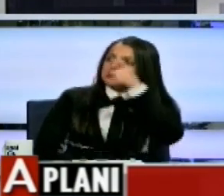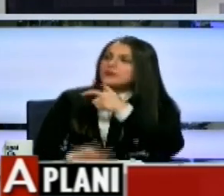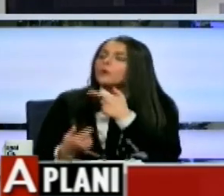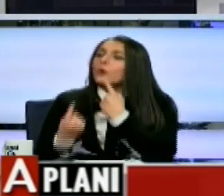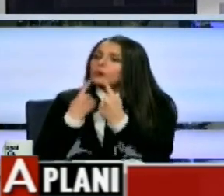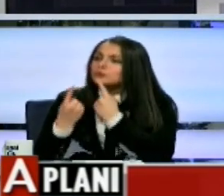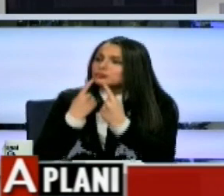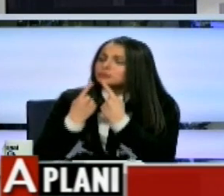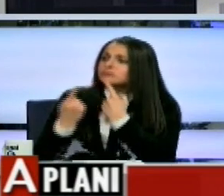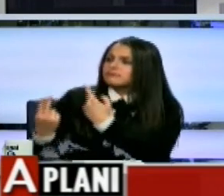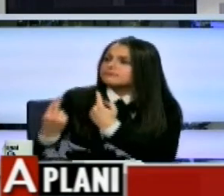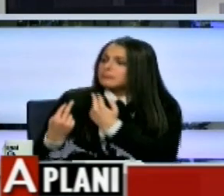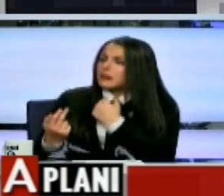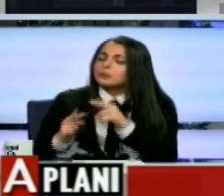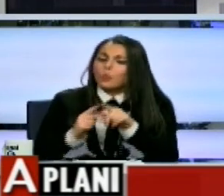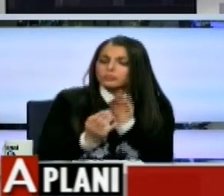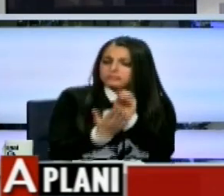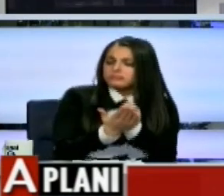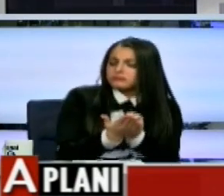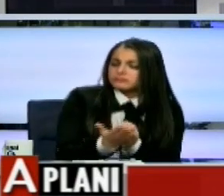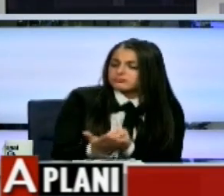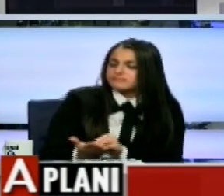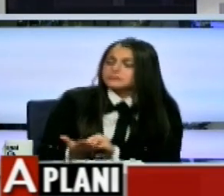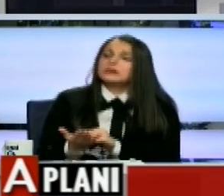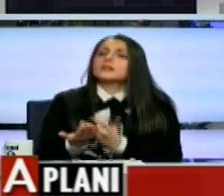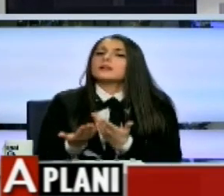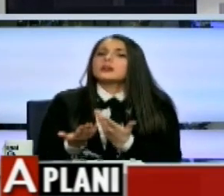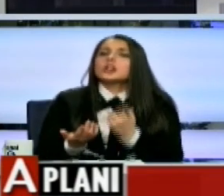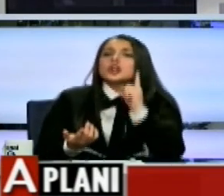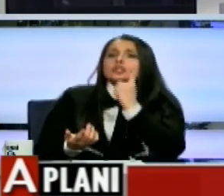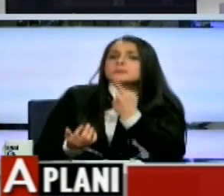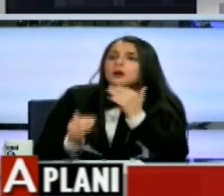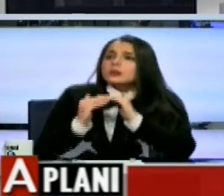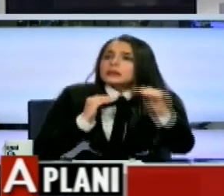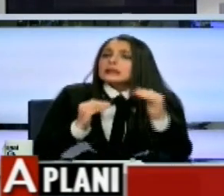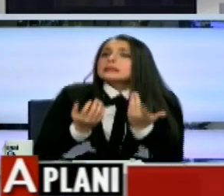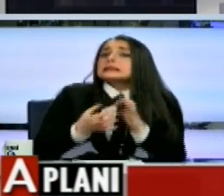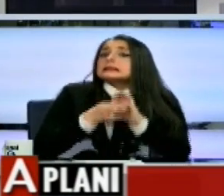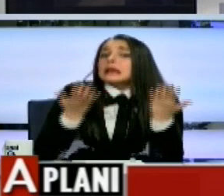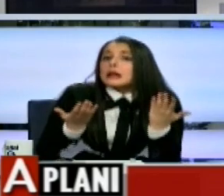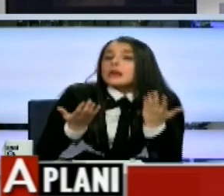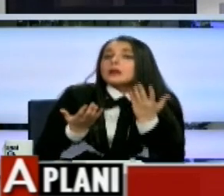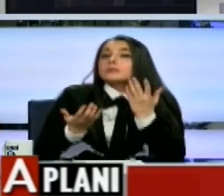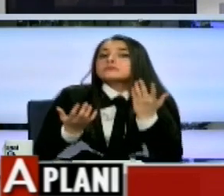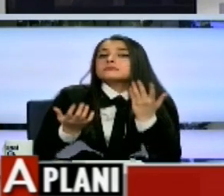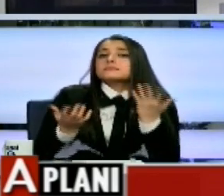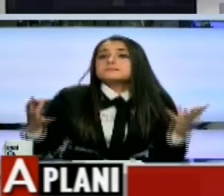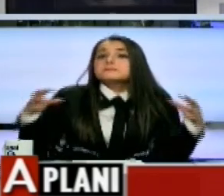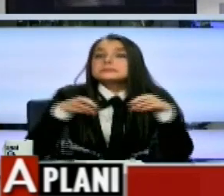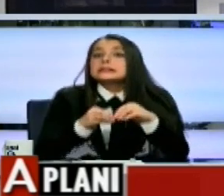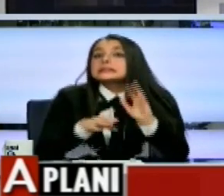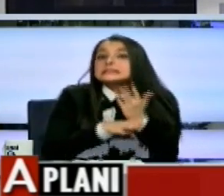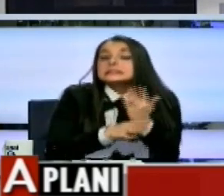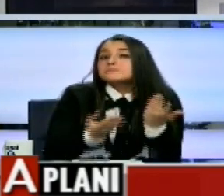konuşurken not aldım. İşte işitme engelliler niye bir yere gelemiyorlar? Bir